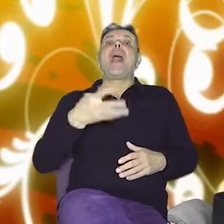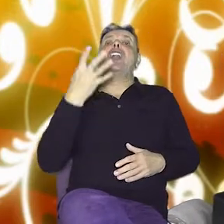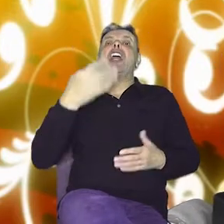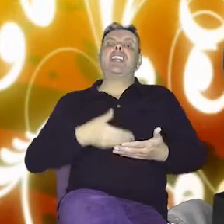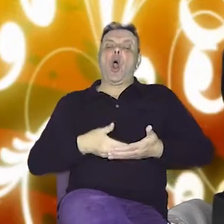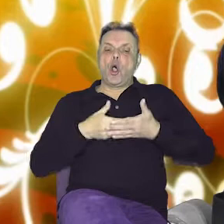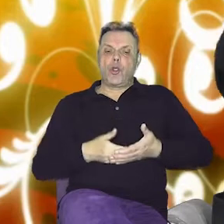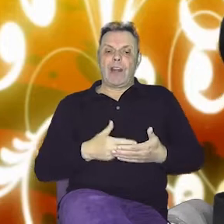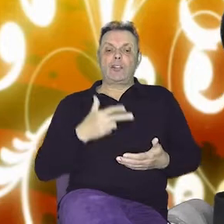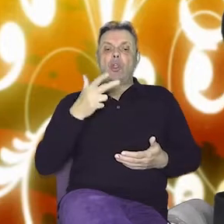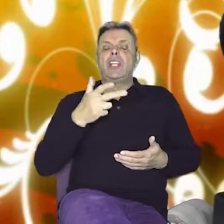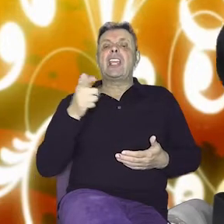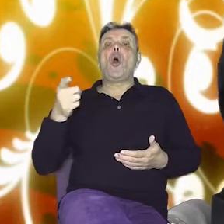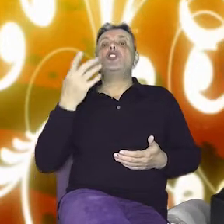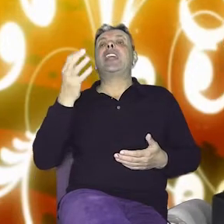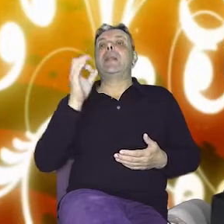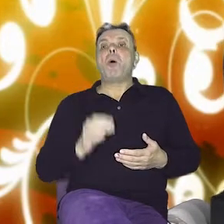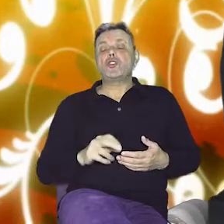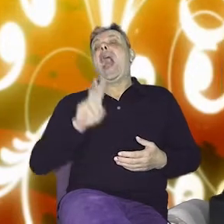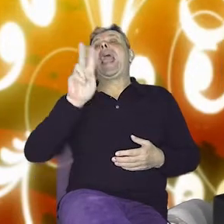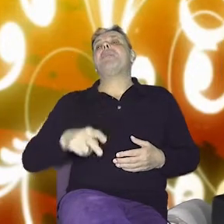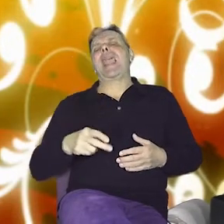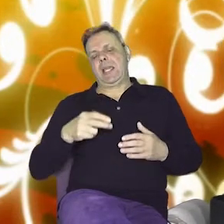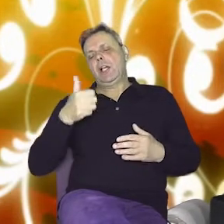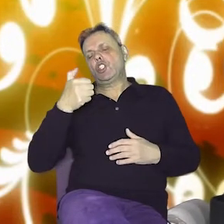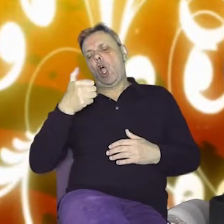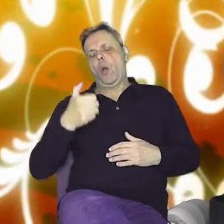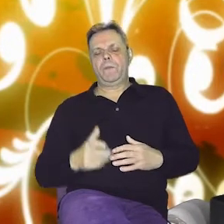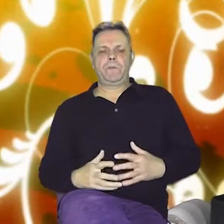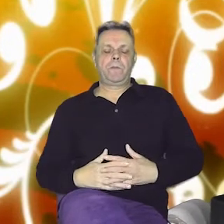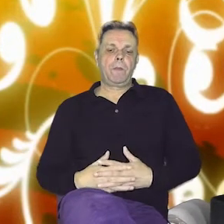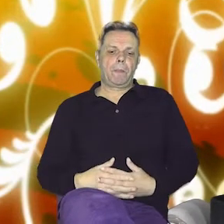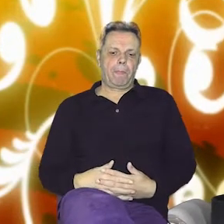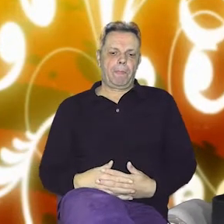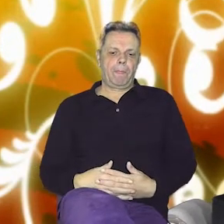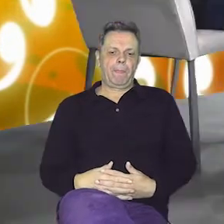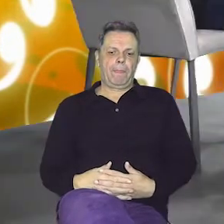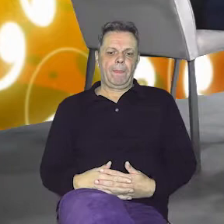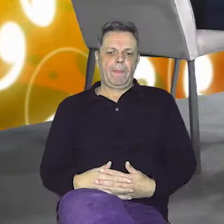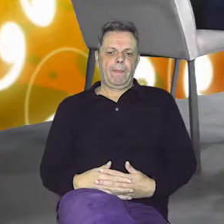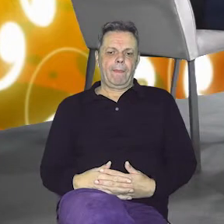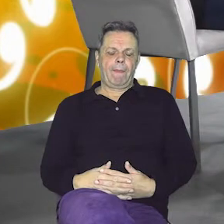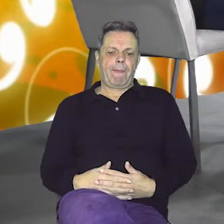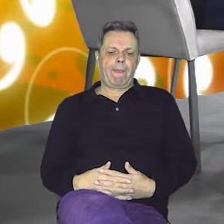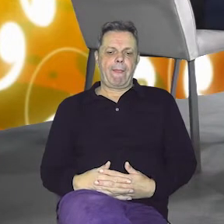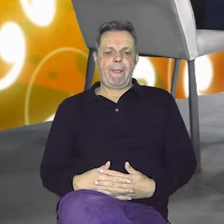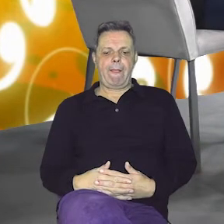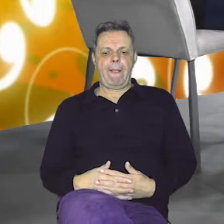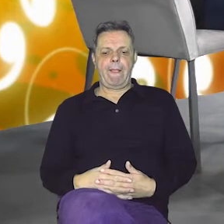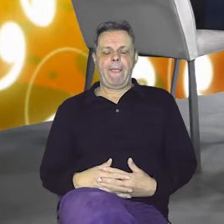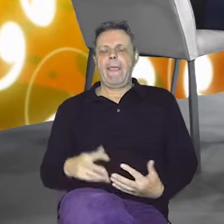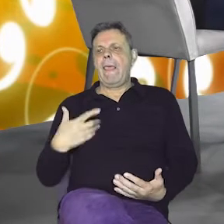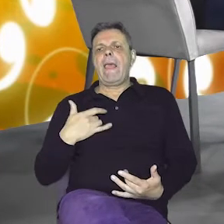3 do 4% ima i 100. Mm-hmm. Ja? Recite. Kad bi ja sada